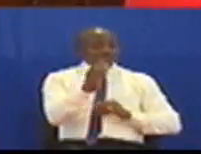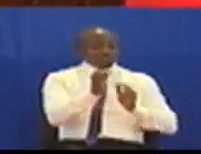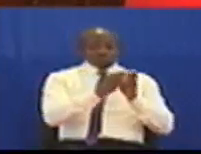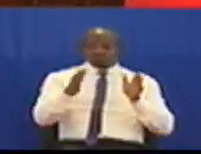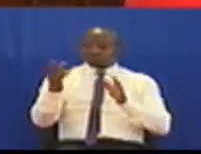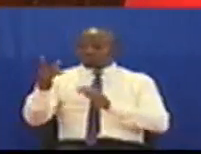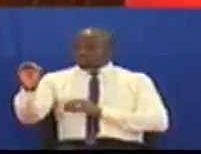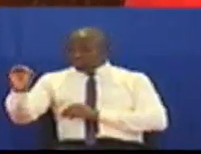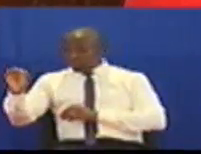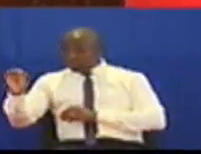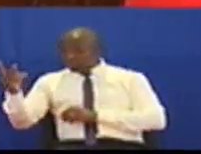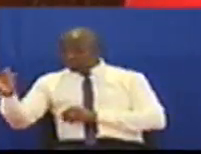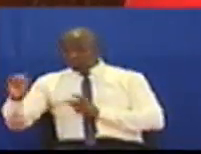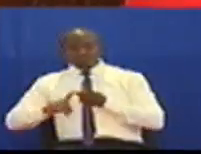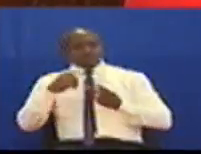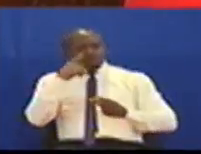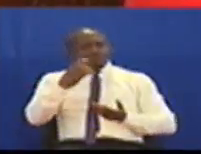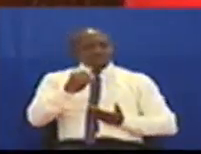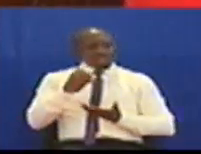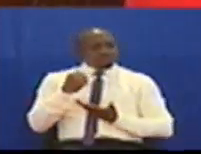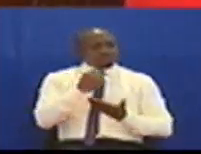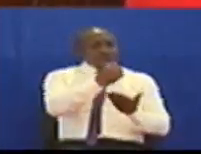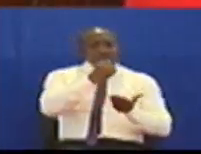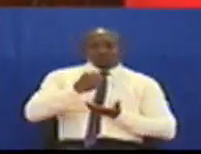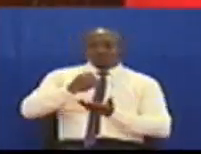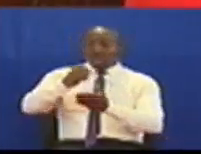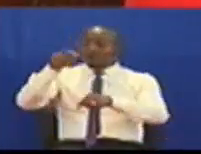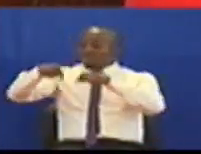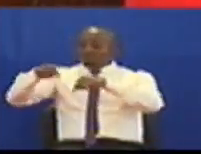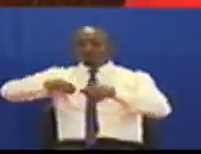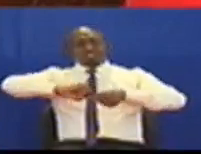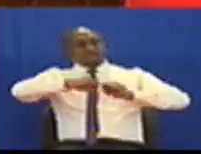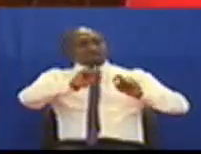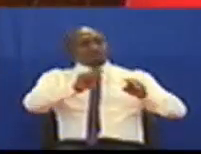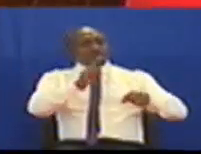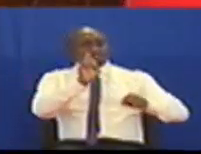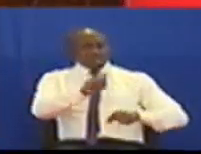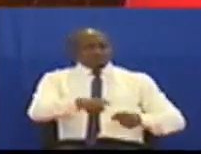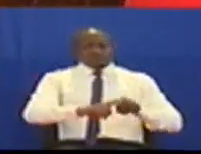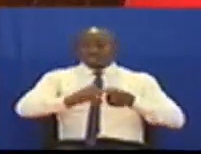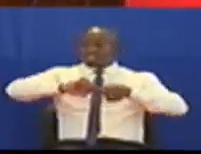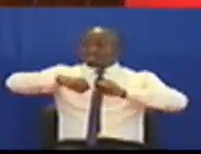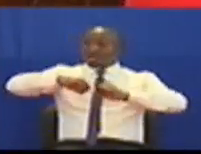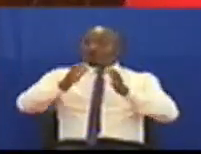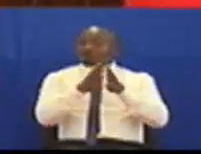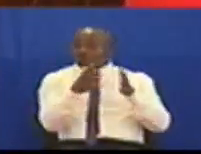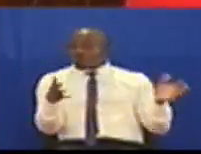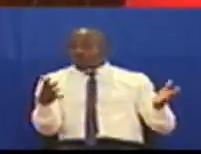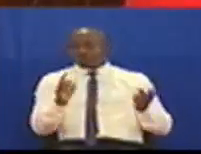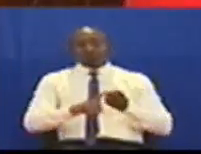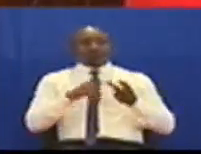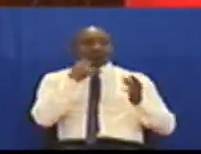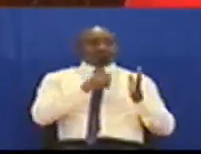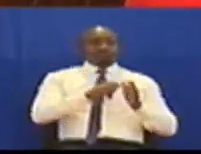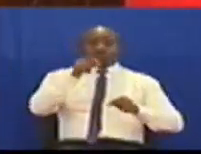2019-2020, kwamba tumeona kwamba fedha zinazokwenda kwa walemavu zimekuwa zina changamoto. Na changamoto yake kubwa ni kwamba kujitokeza